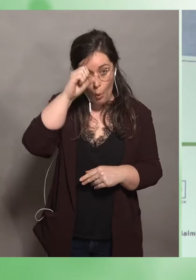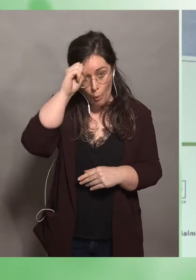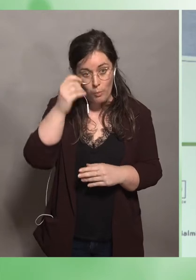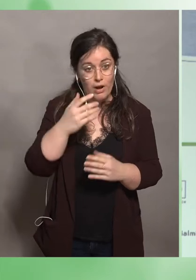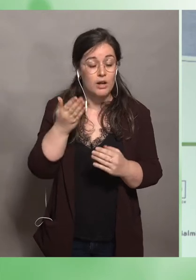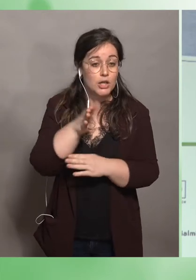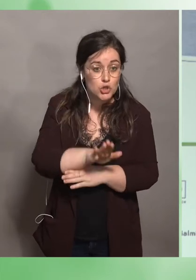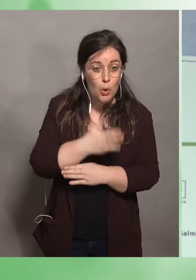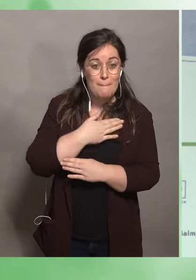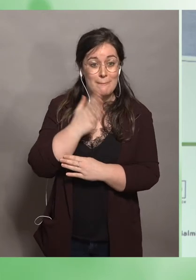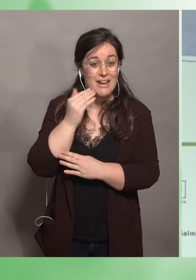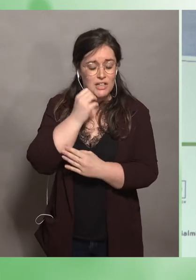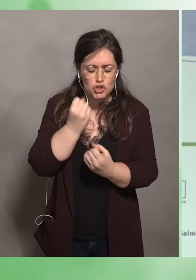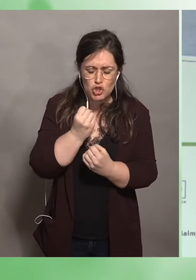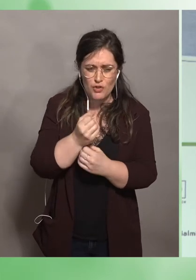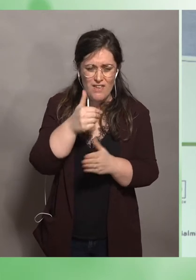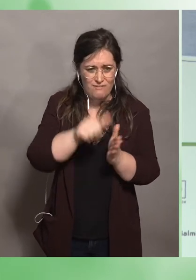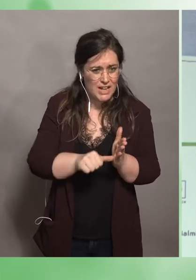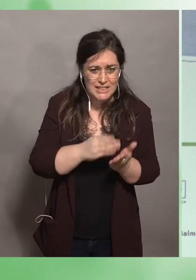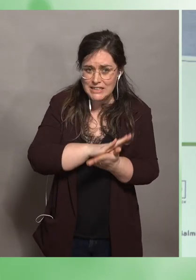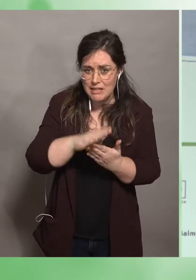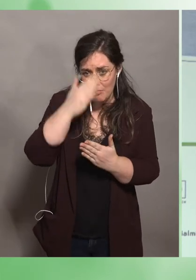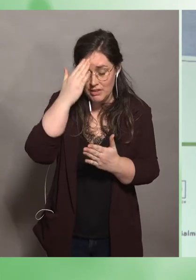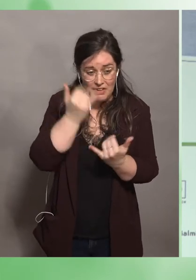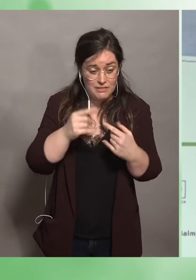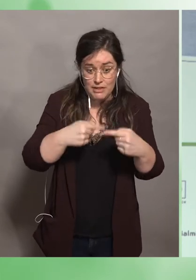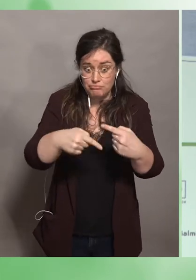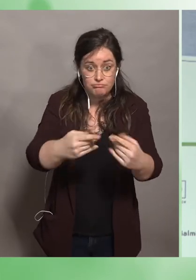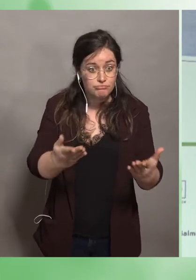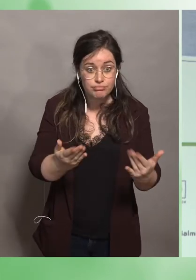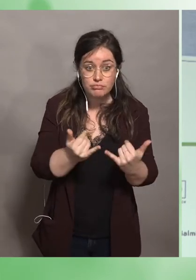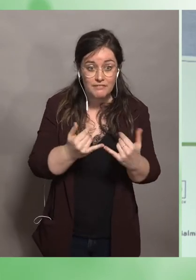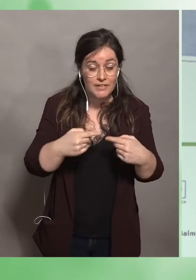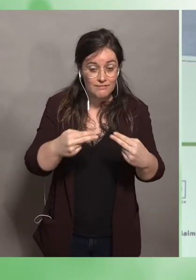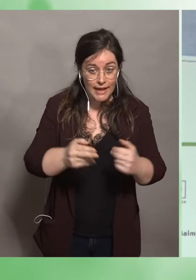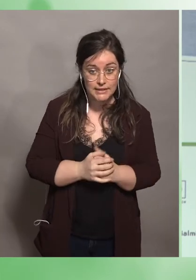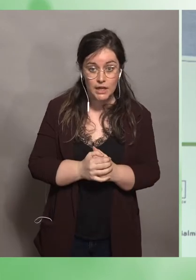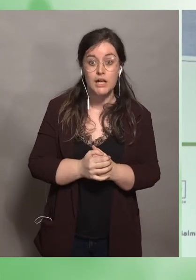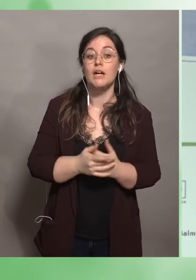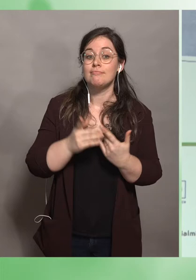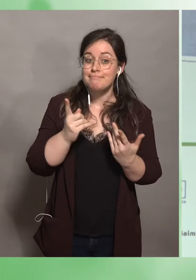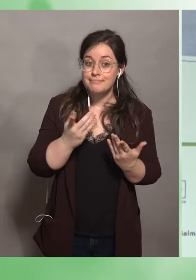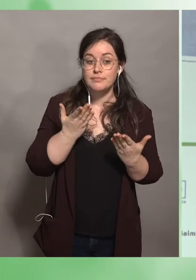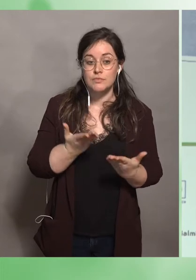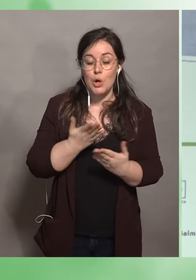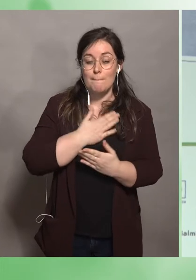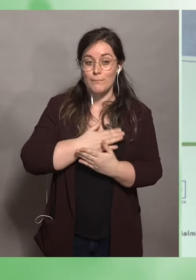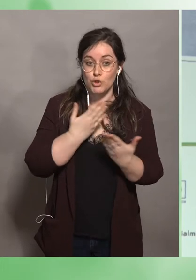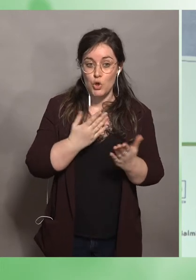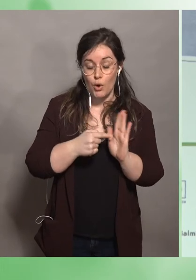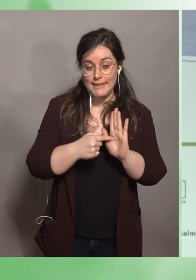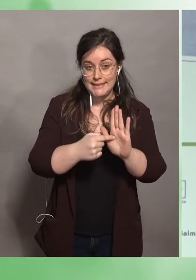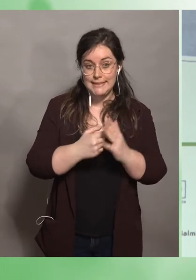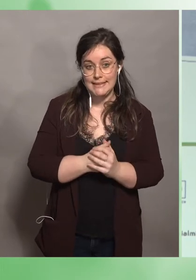schwer verletzt. Niemand weiß, wie es weitergeht. Keiner hat eine Ahnung, wie alles funktionieren soll. Und doch möchte ich Ihnen heute bezeugen und